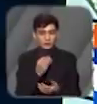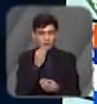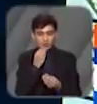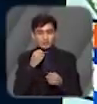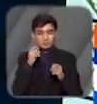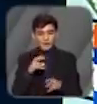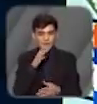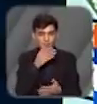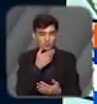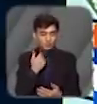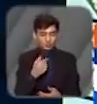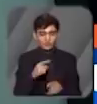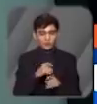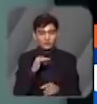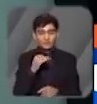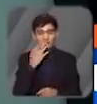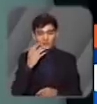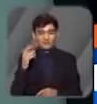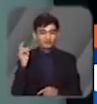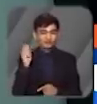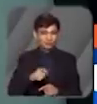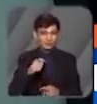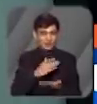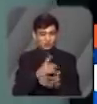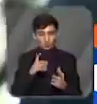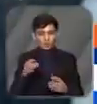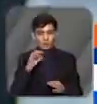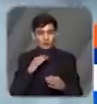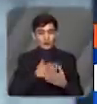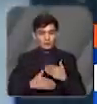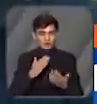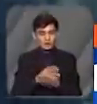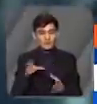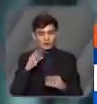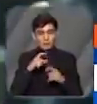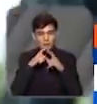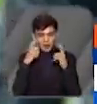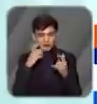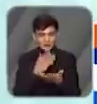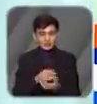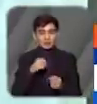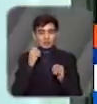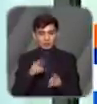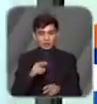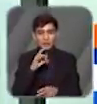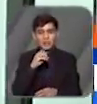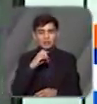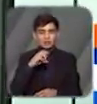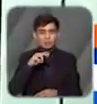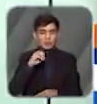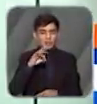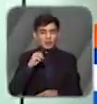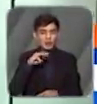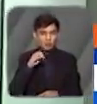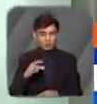арнайы уақыт бөлінбеген. Шетелден келген жолаушылар жүзінде қуаныш байқалады. Барлығында бетперде мен арнайы респиратор бар. Себебі